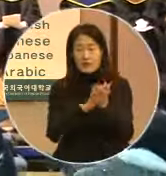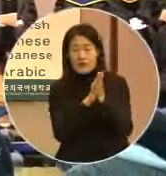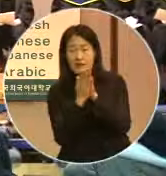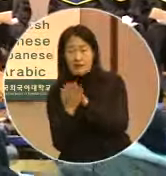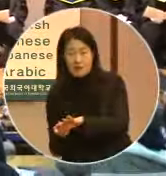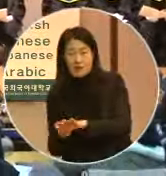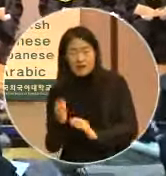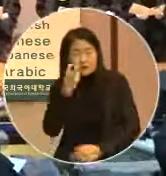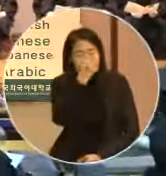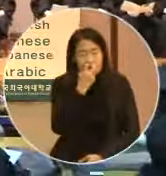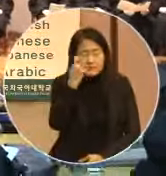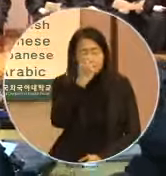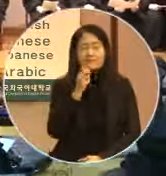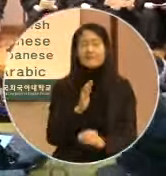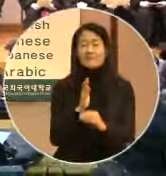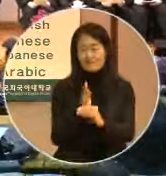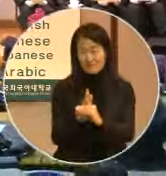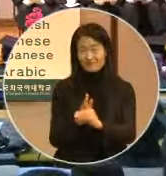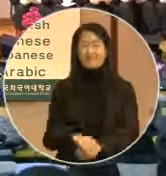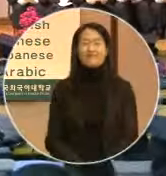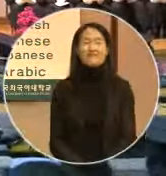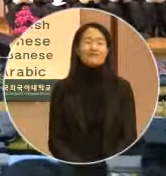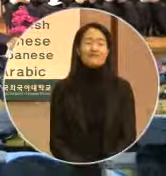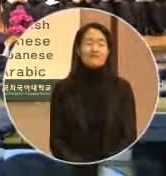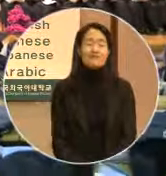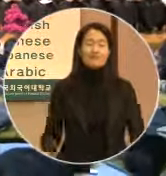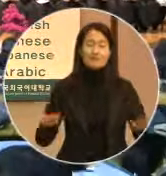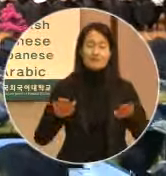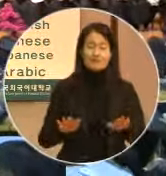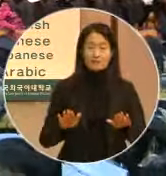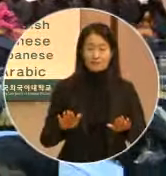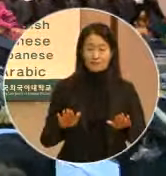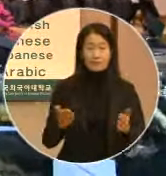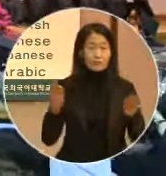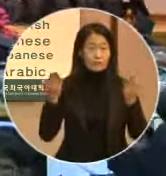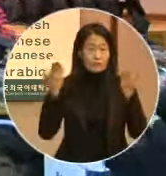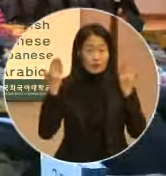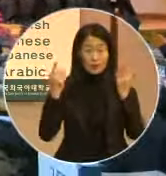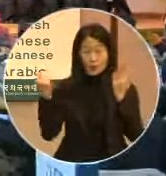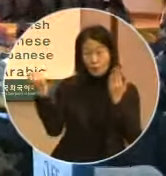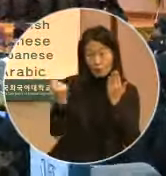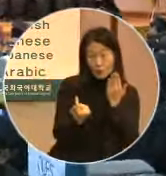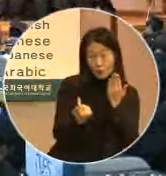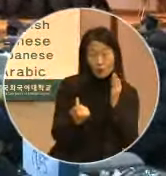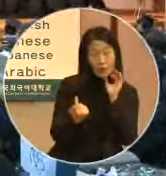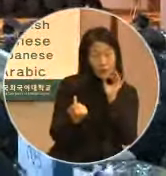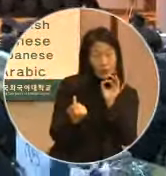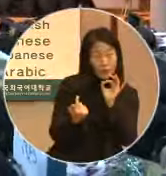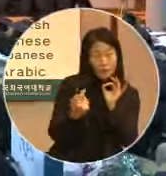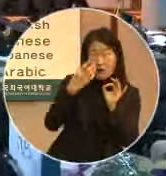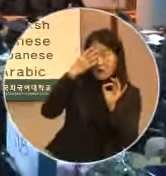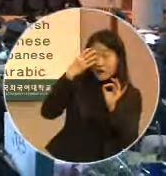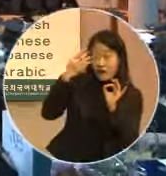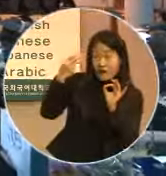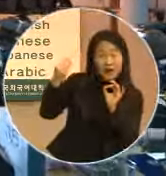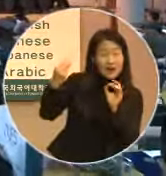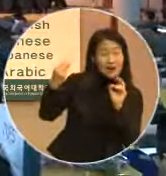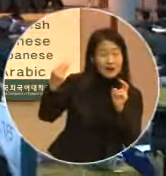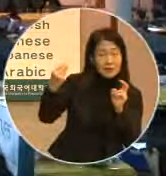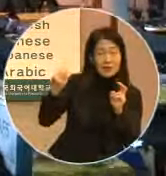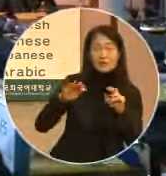변화를 모색하고 있습니다. 오늘 학교에 들어서시면서 보셨겠지만